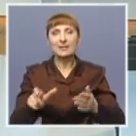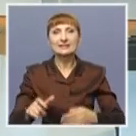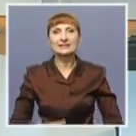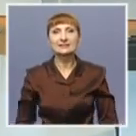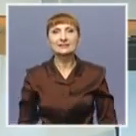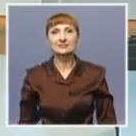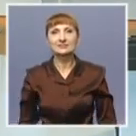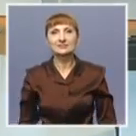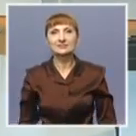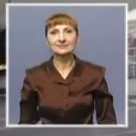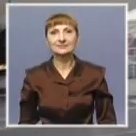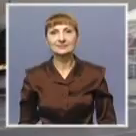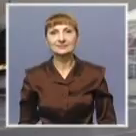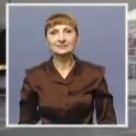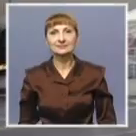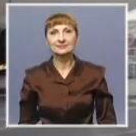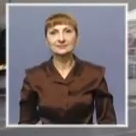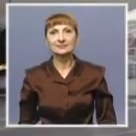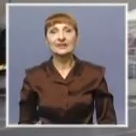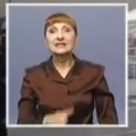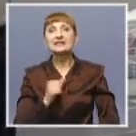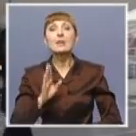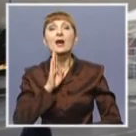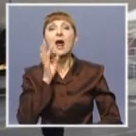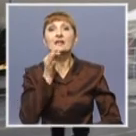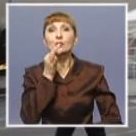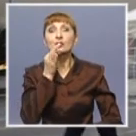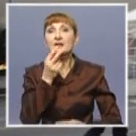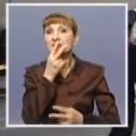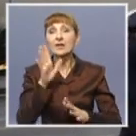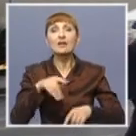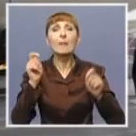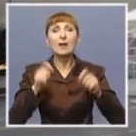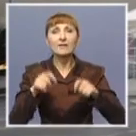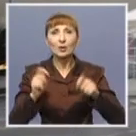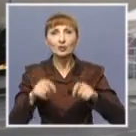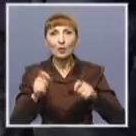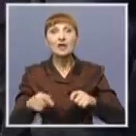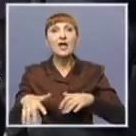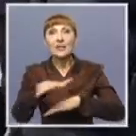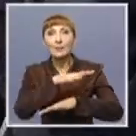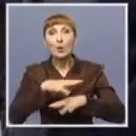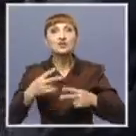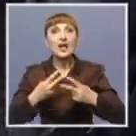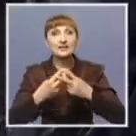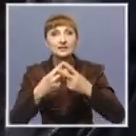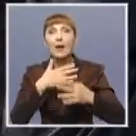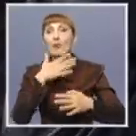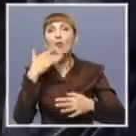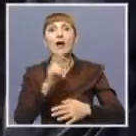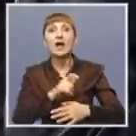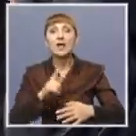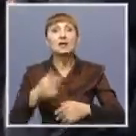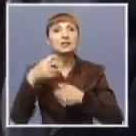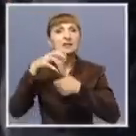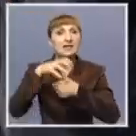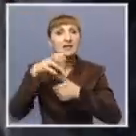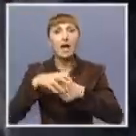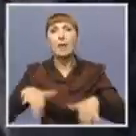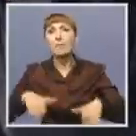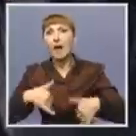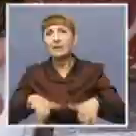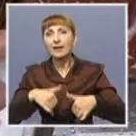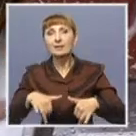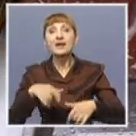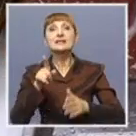Ремек. С самого раннего утра, несмотря на проливной дождь, на площади Астана сотни горожан с зонтами и пакетами.